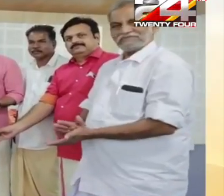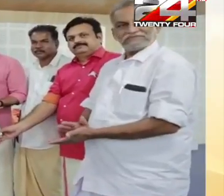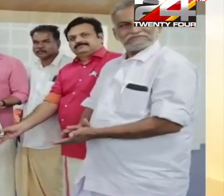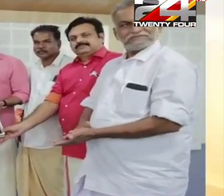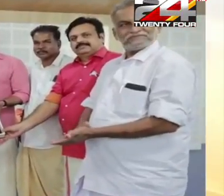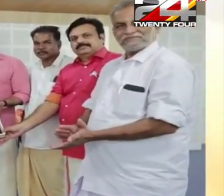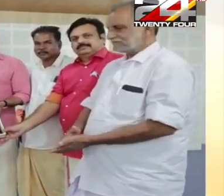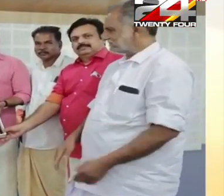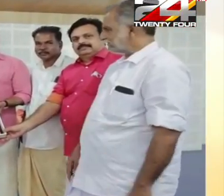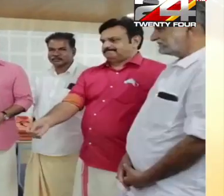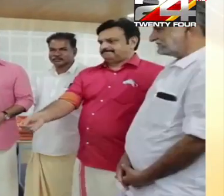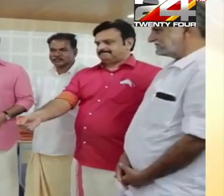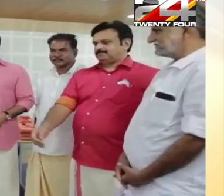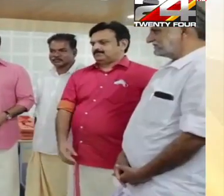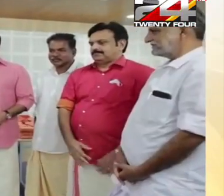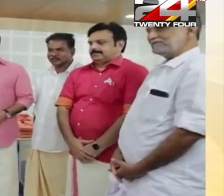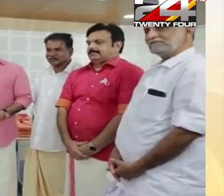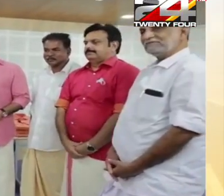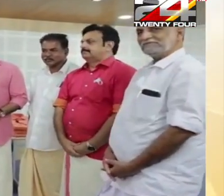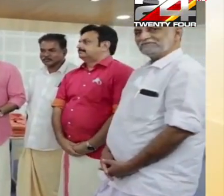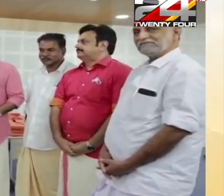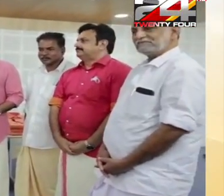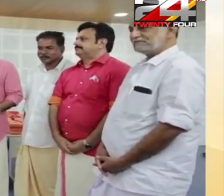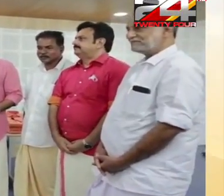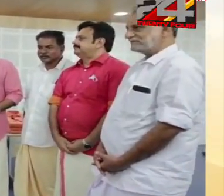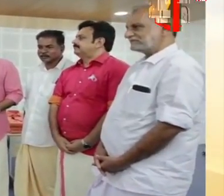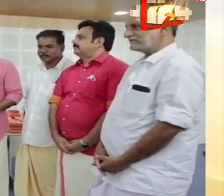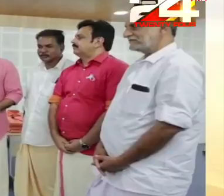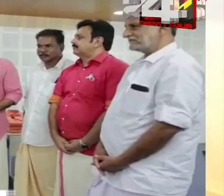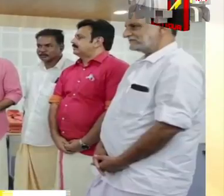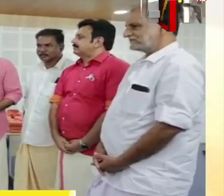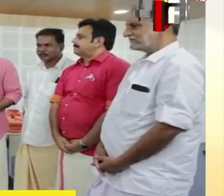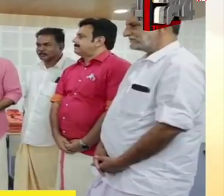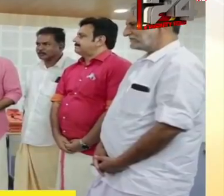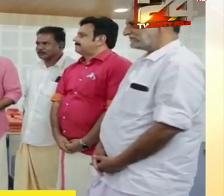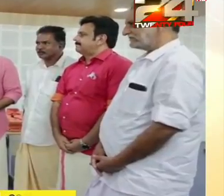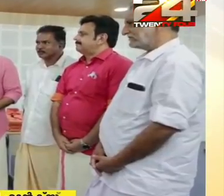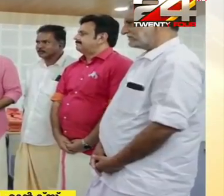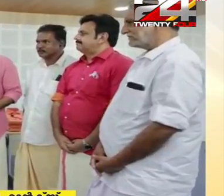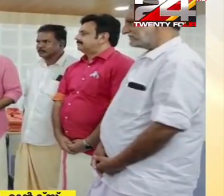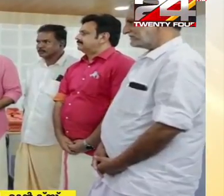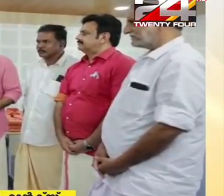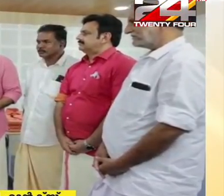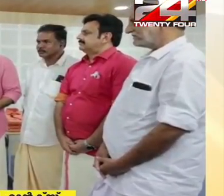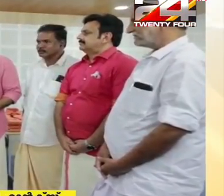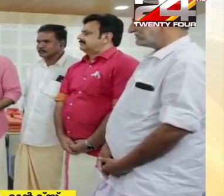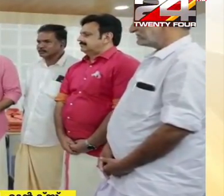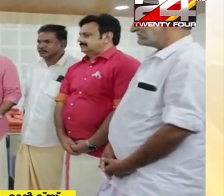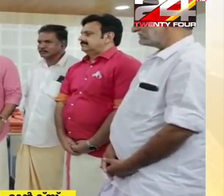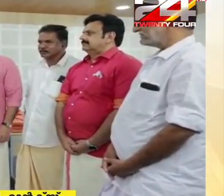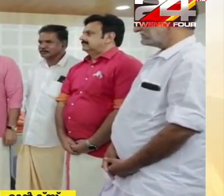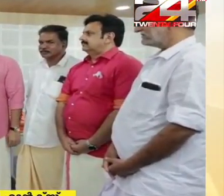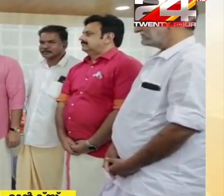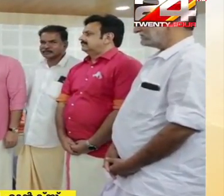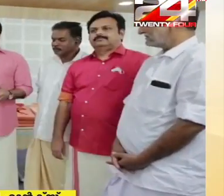വിദഗ്ധ പരിശീലനം ലഭിച്ച തൊഴിലാളികളാണ് ഷർട്ടായി നിർമ്മിക്കുന്നത്. ചേർത്തല ഇൻഫോ പാർക്കിൽ നടന്ന പരിപാടിയിൽ വ്യവസായ മന്ത്രി പി രാജീവ്, ഹാൻഡെക്സ് മാനേജിംഗ് ഡയറക്ടർ KS